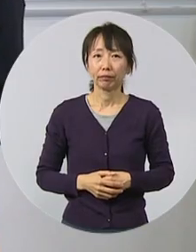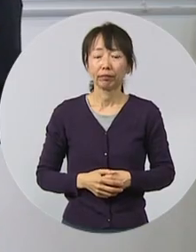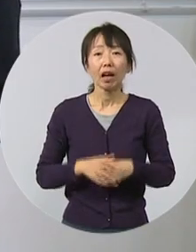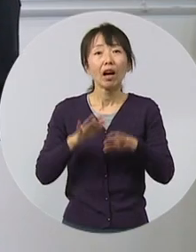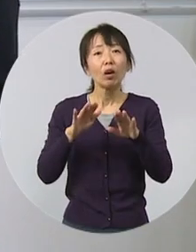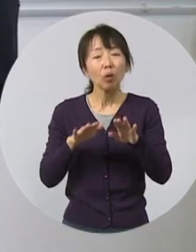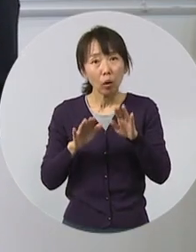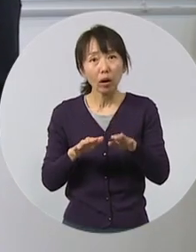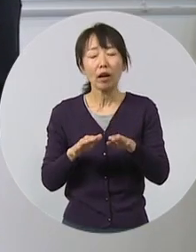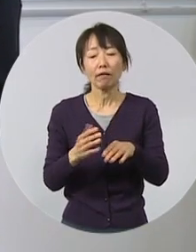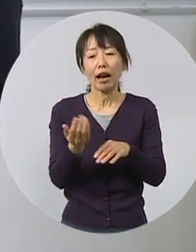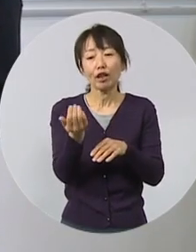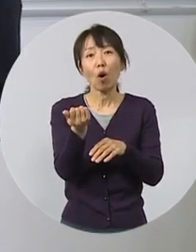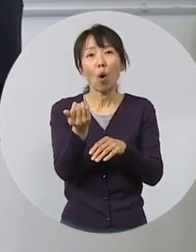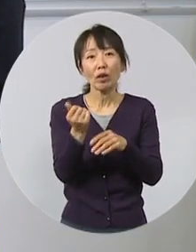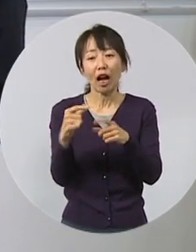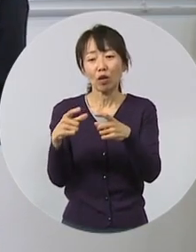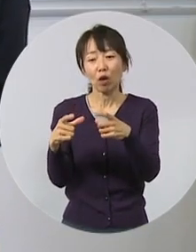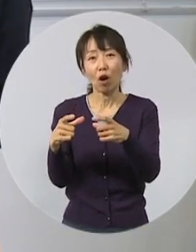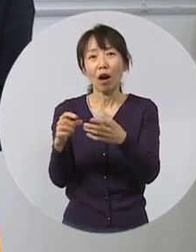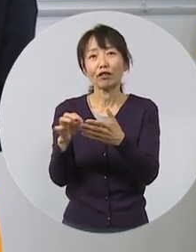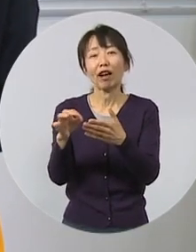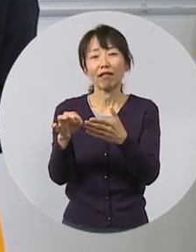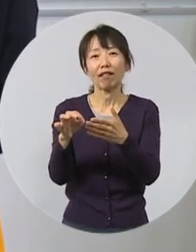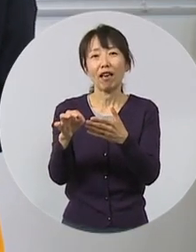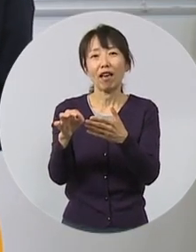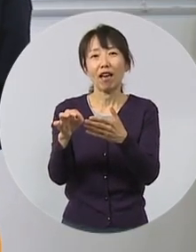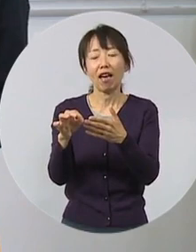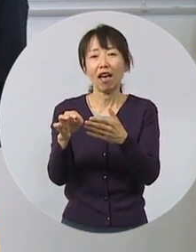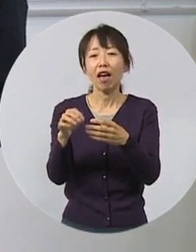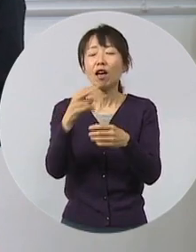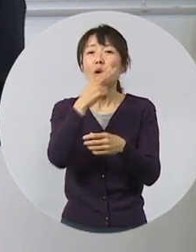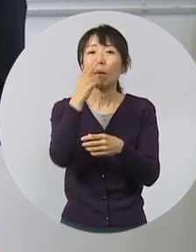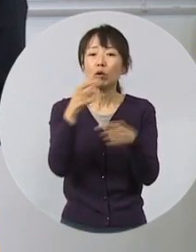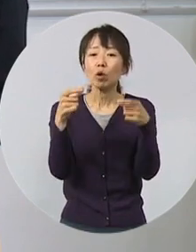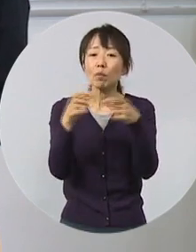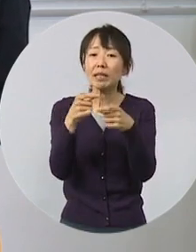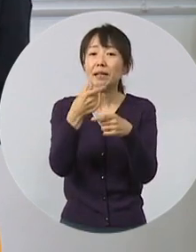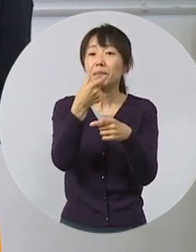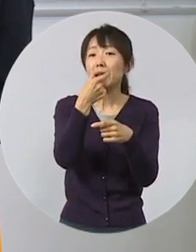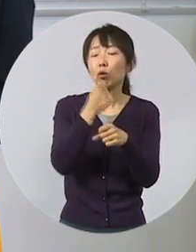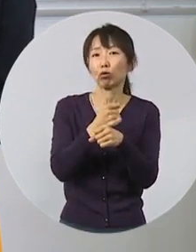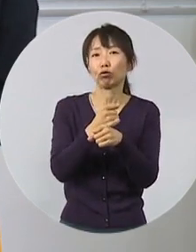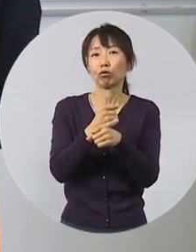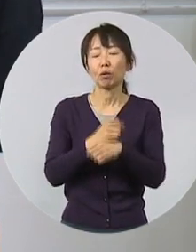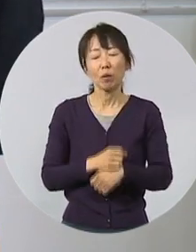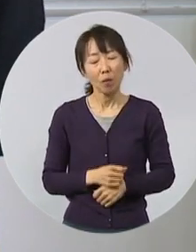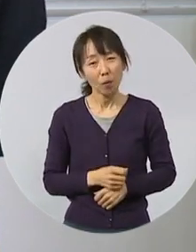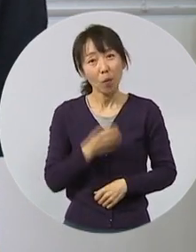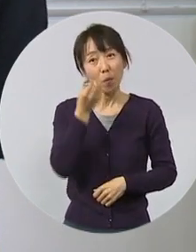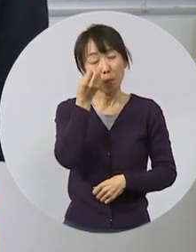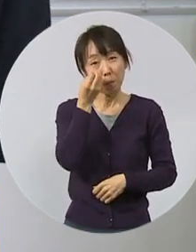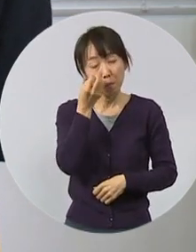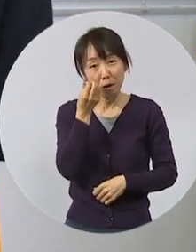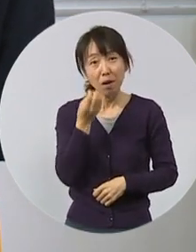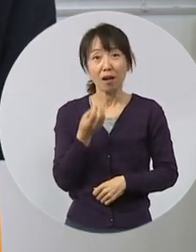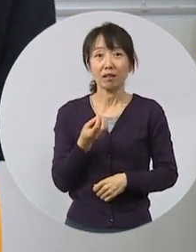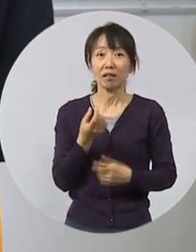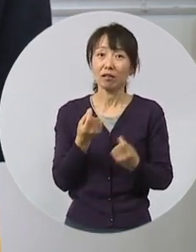今回は餃子の皮で作るトマトのミニピザを作ります。 ユニークなピザです